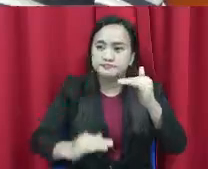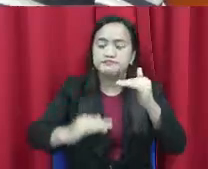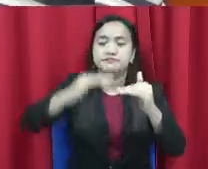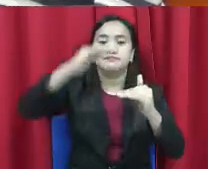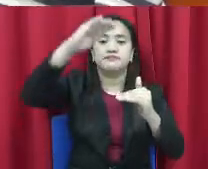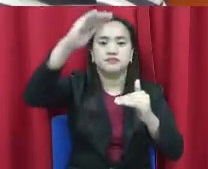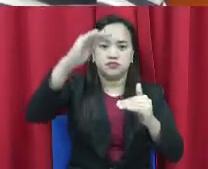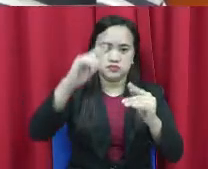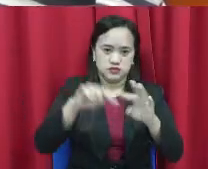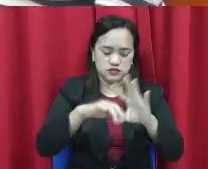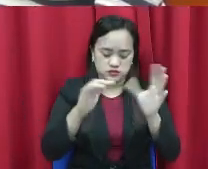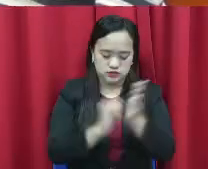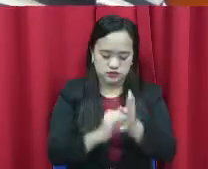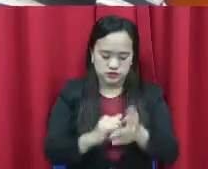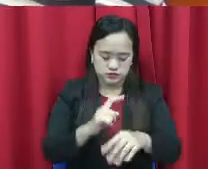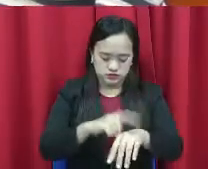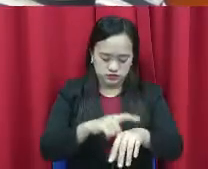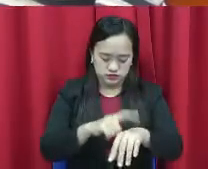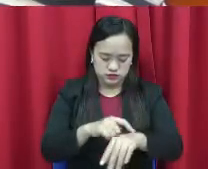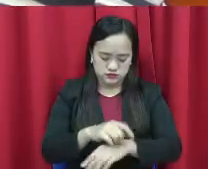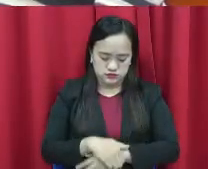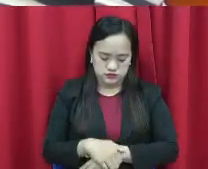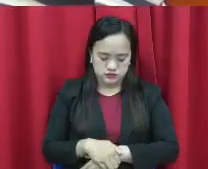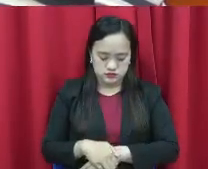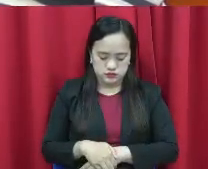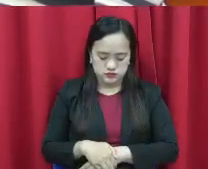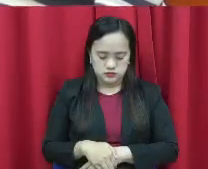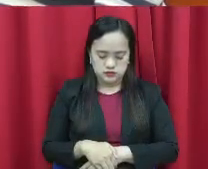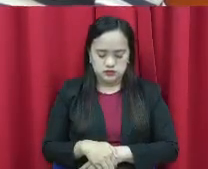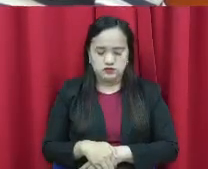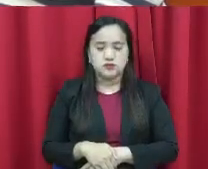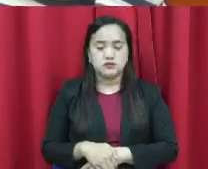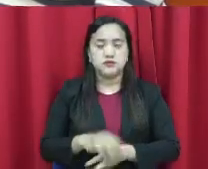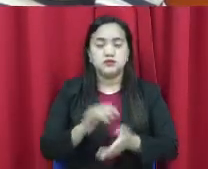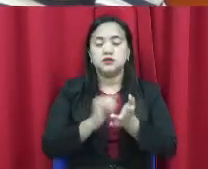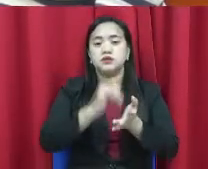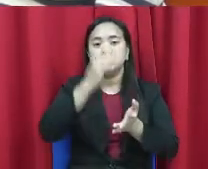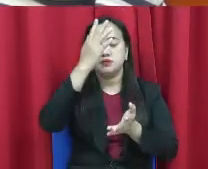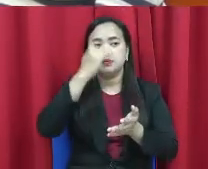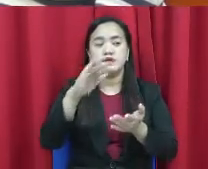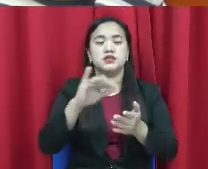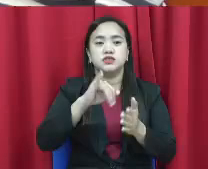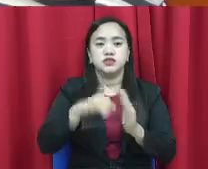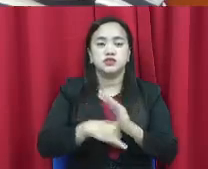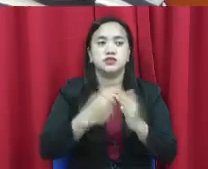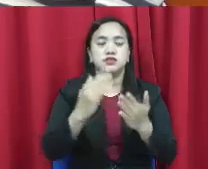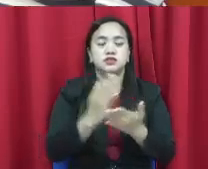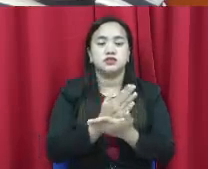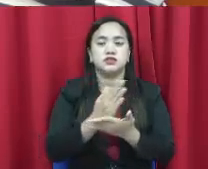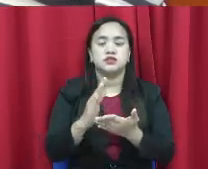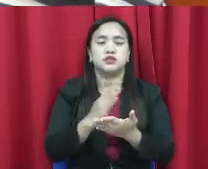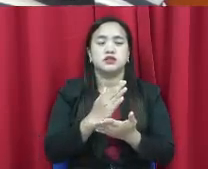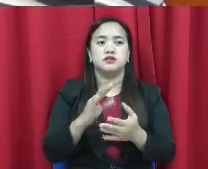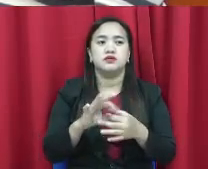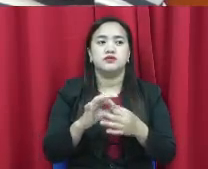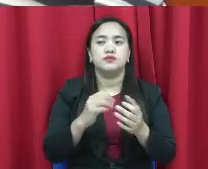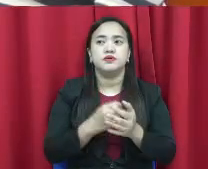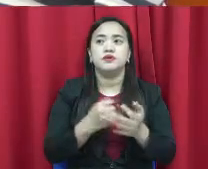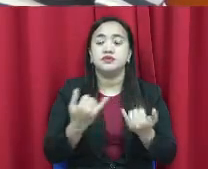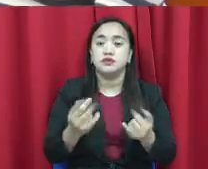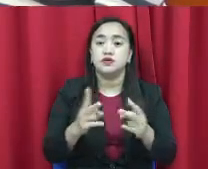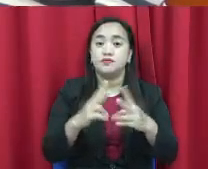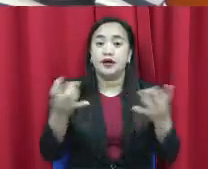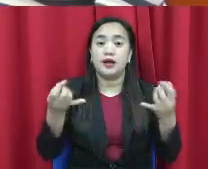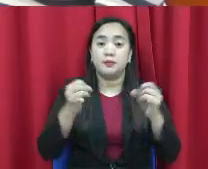umahon at mapabangon pa ang kanyang family kaya doon isir at binahagi ng ating mahalang Pastor it is very